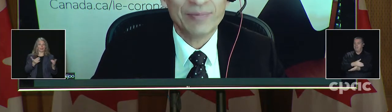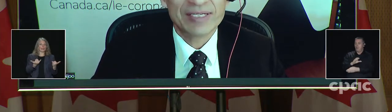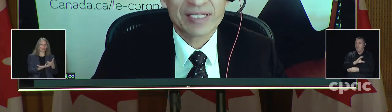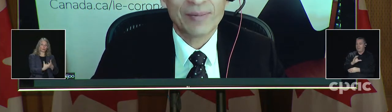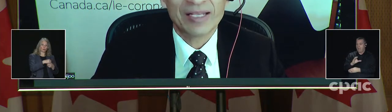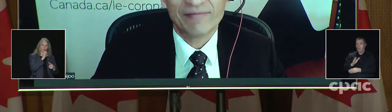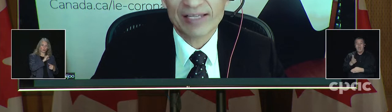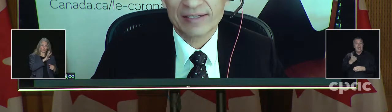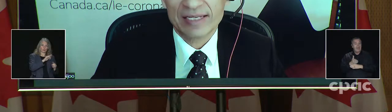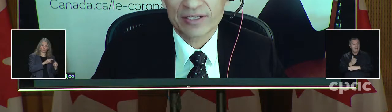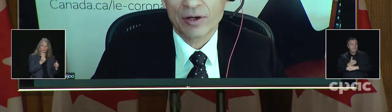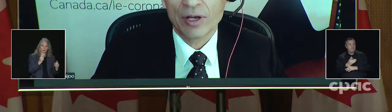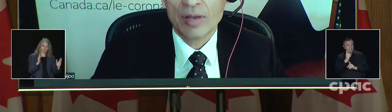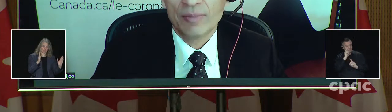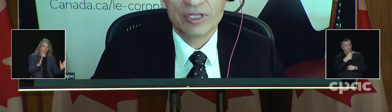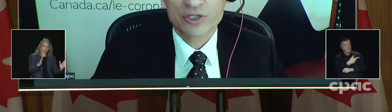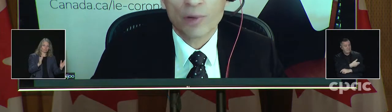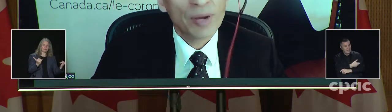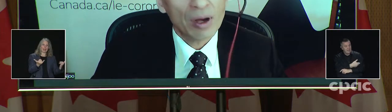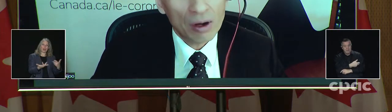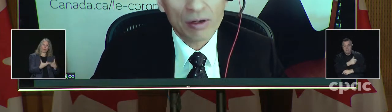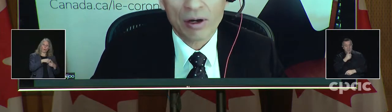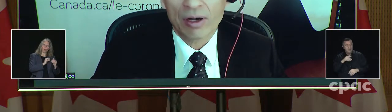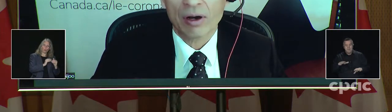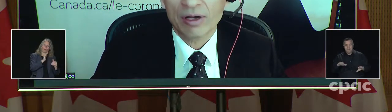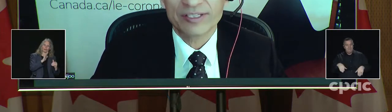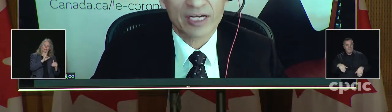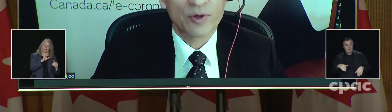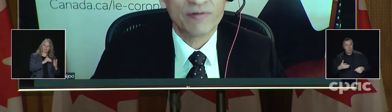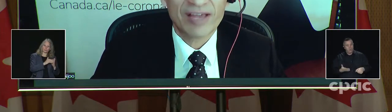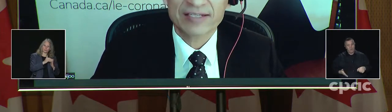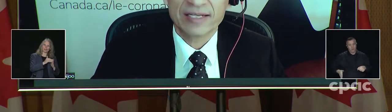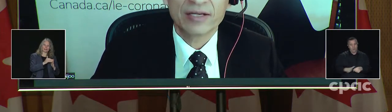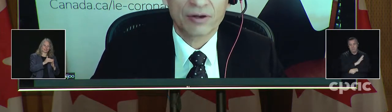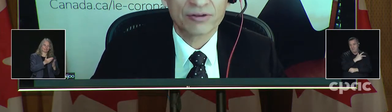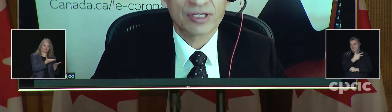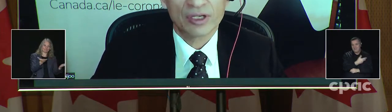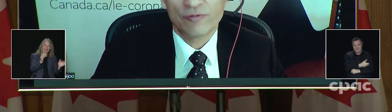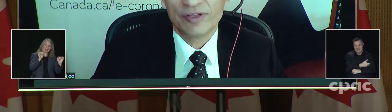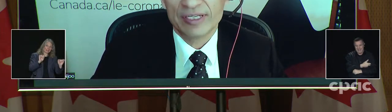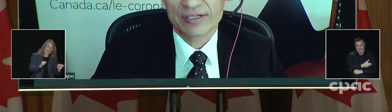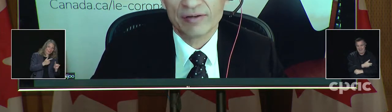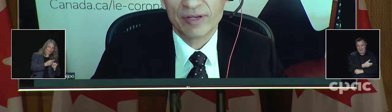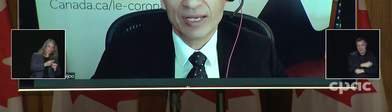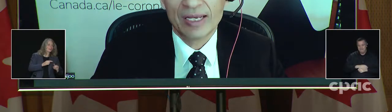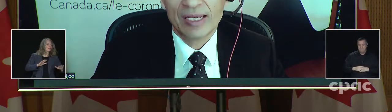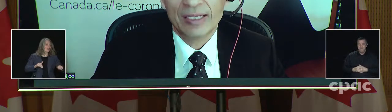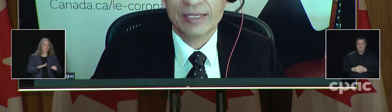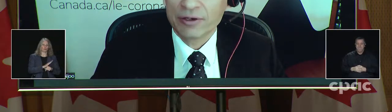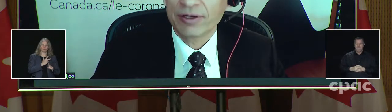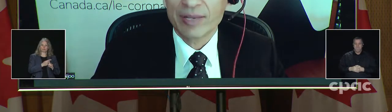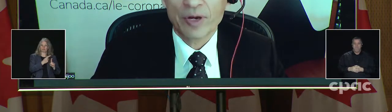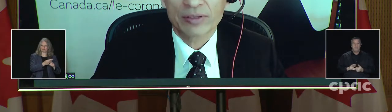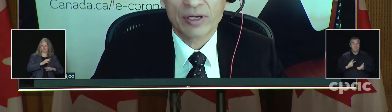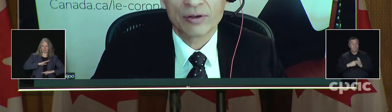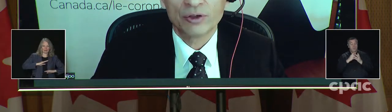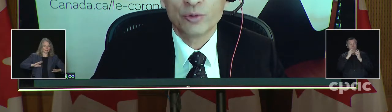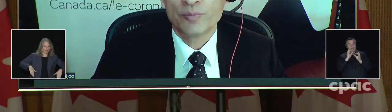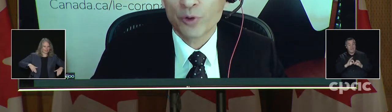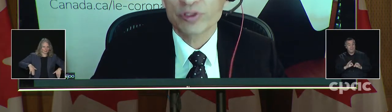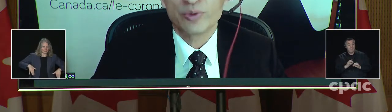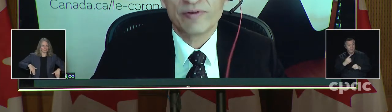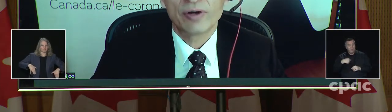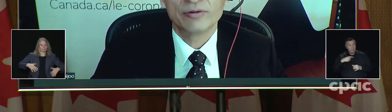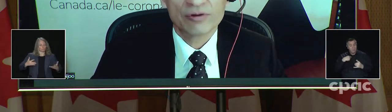sont admissibles à la vaccination, mais ne sont pas encore entièrement vaccinés contre la COVID-19. Il est donc important que